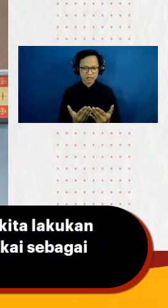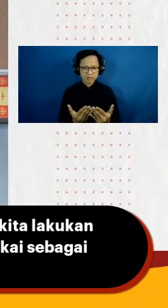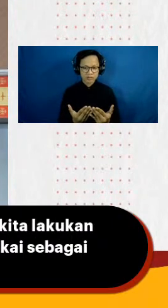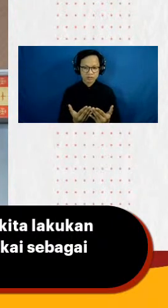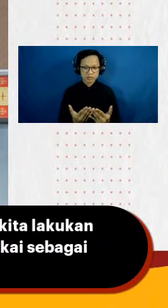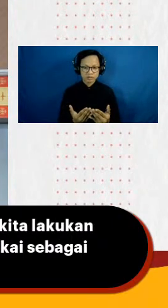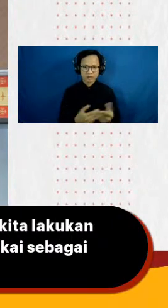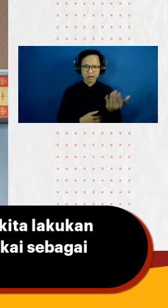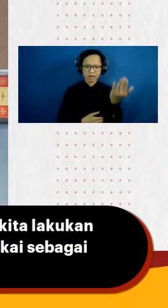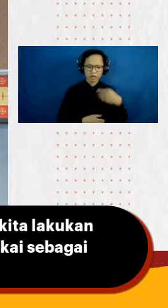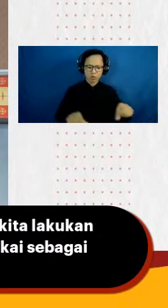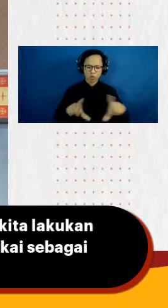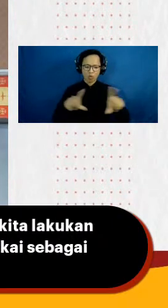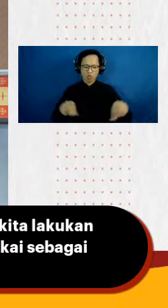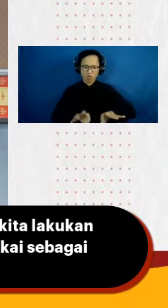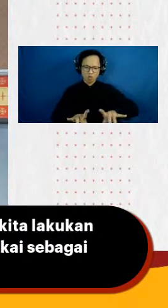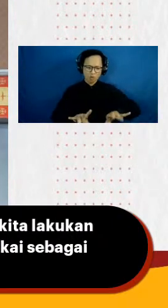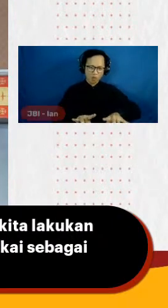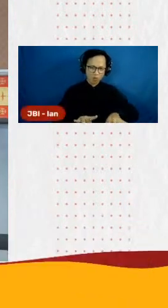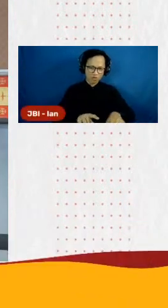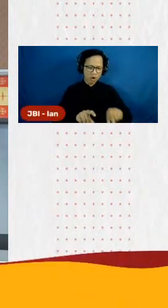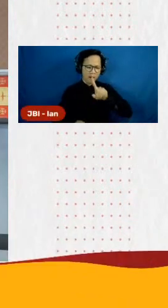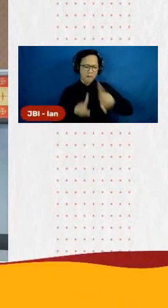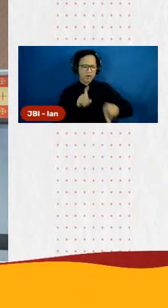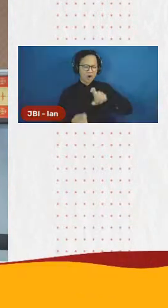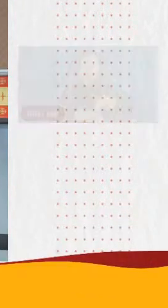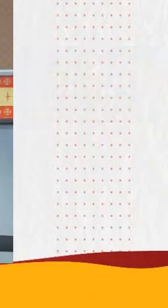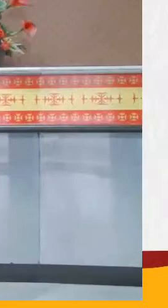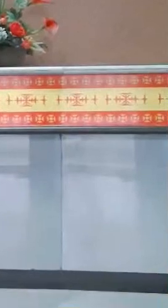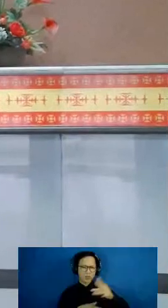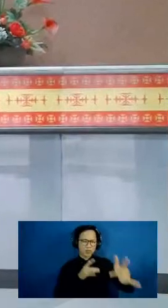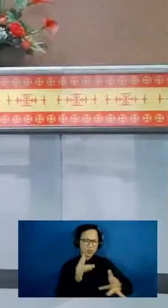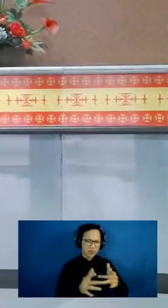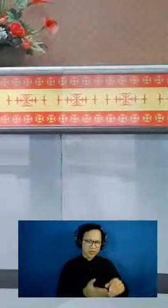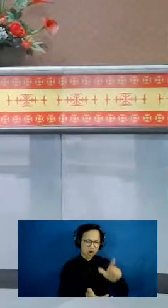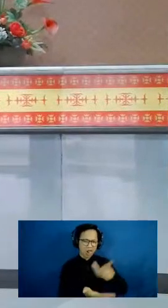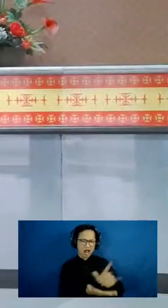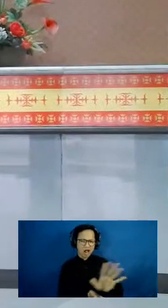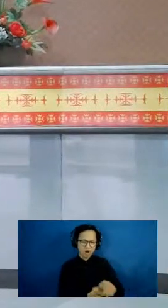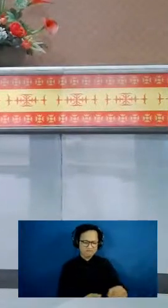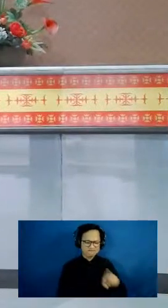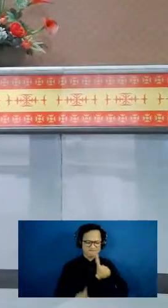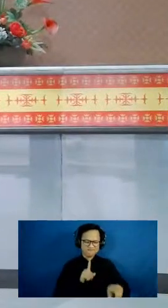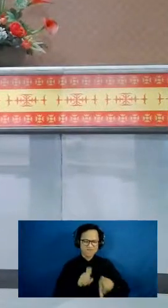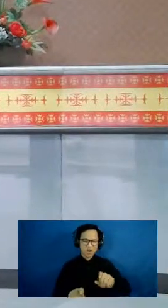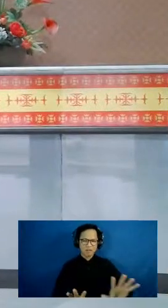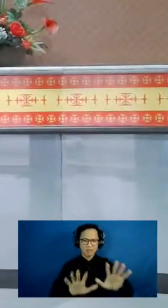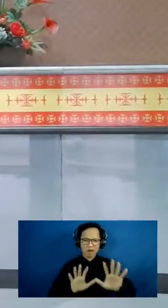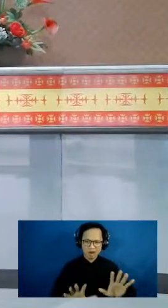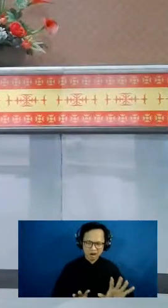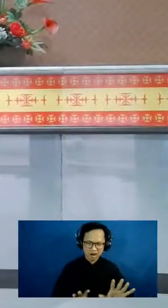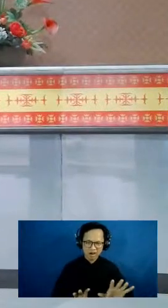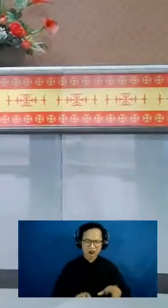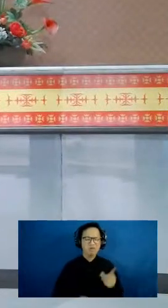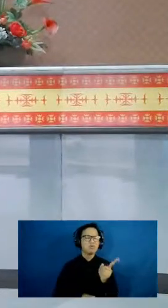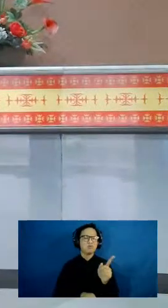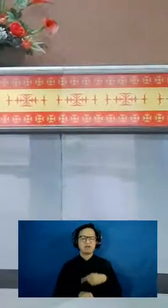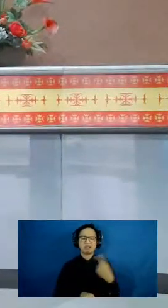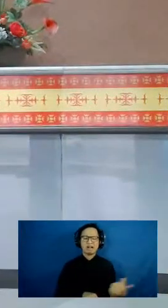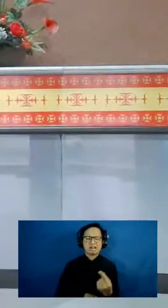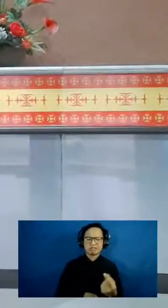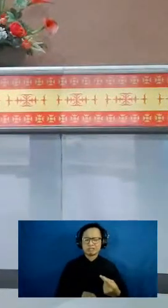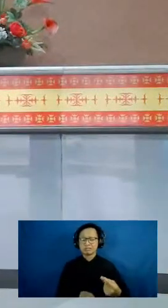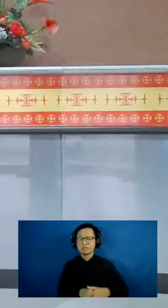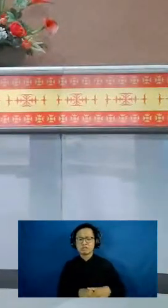kolom chat saya lihat banyak sekali ya pertanyaan-pertanyaan tentang pinjol ilegal ini, karena memang sepertinya kita banyak berinteraksi dengan gadget kita, dan kemudian juga